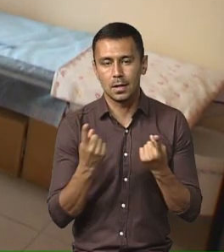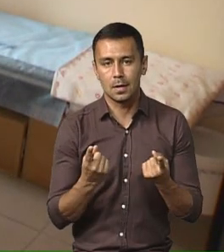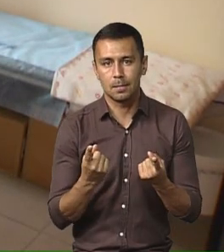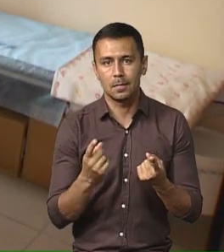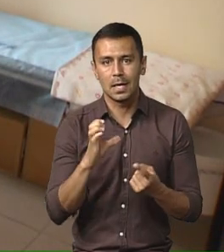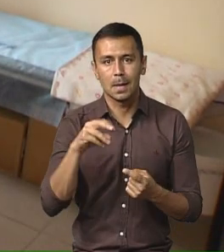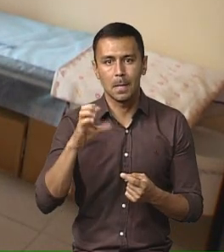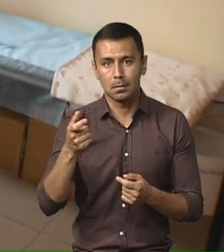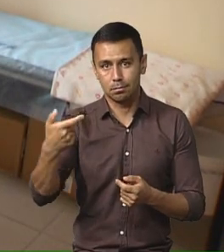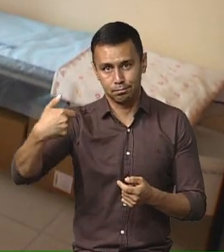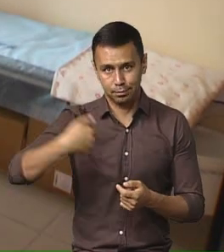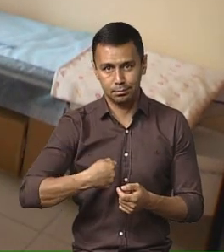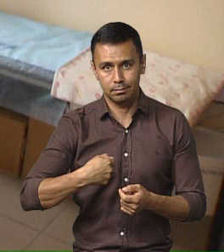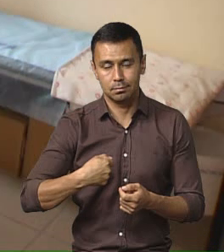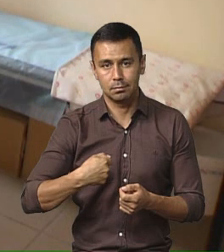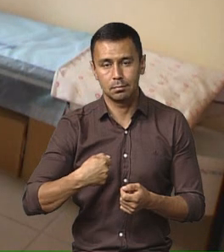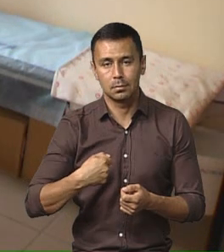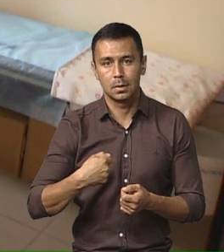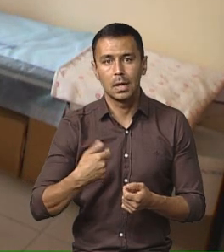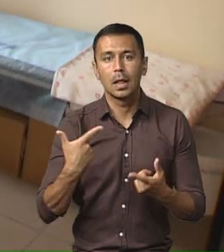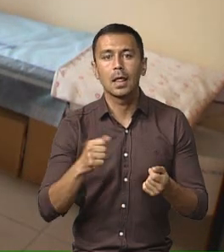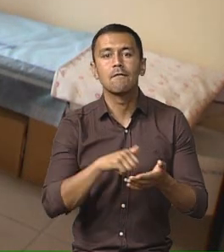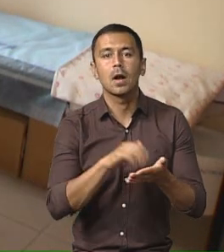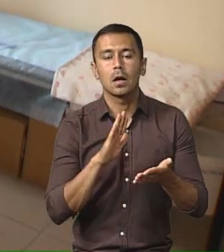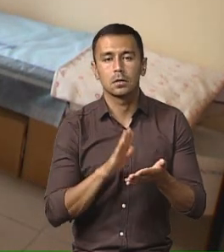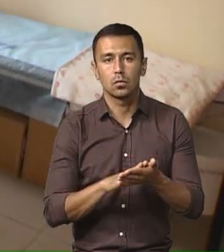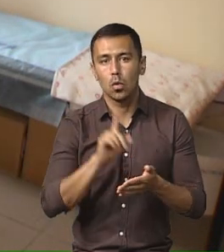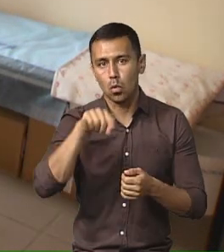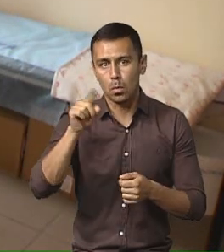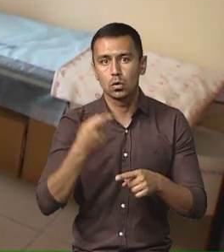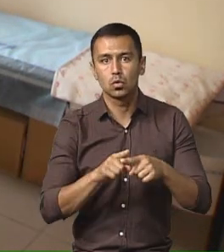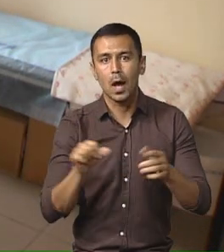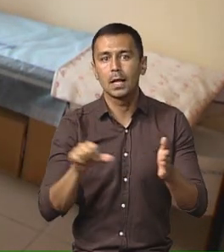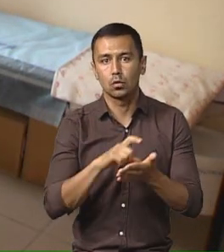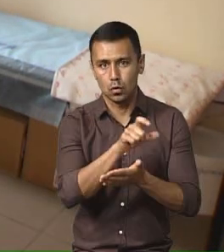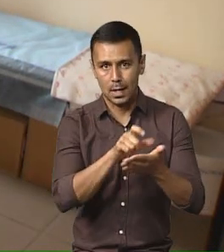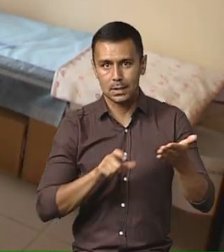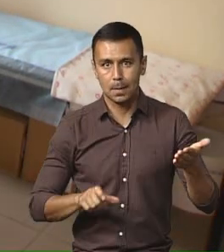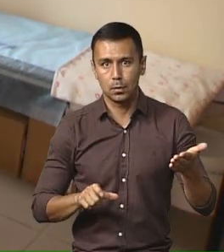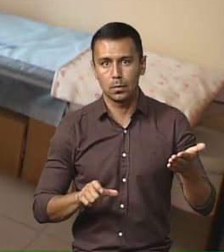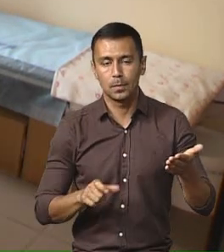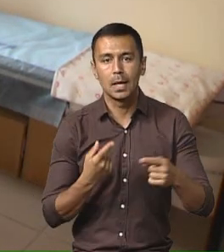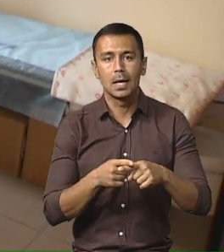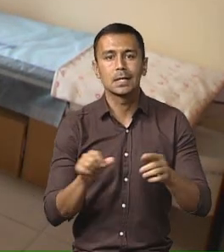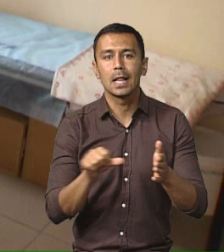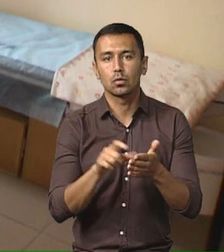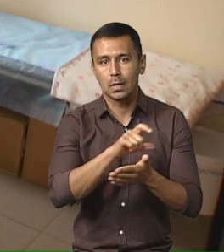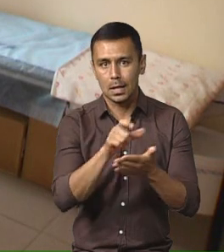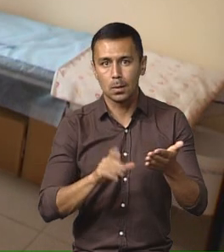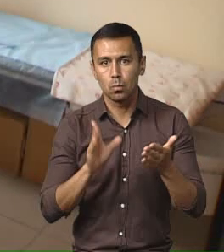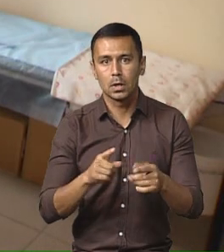смс-очка пацієнту, де указується номер цього електронного рецепту. Цей електронний рецепт